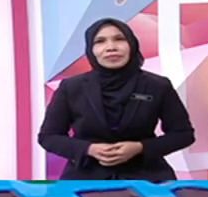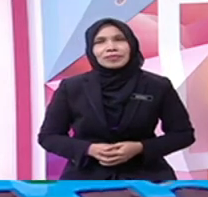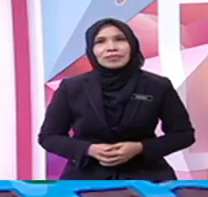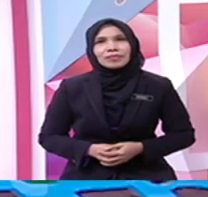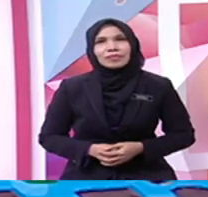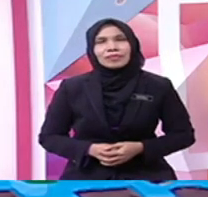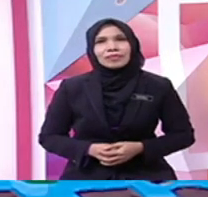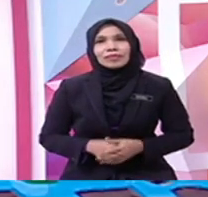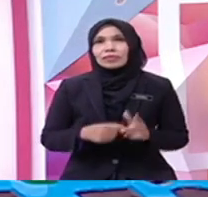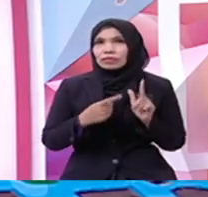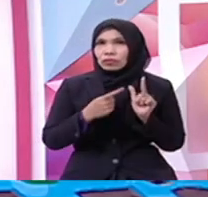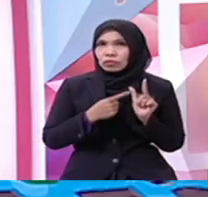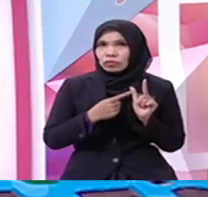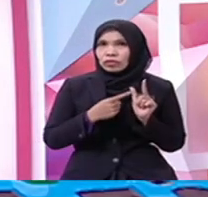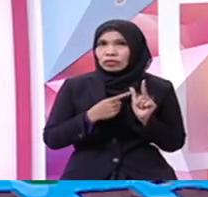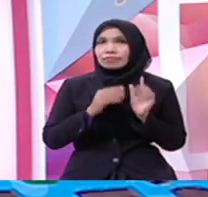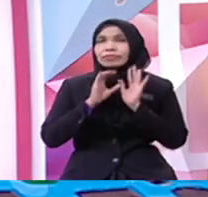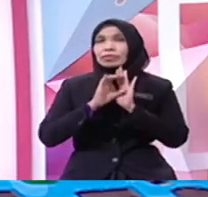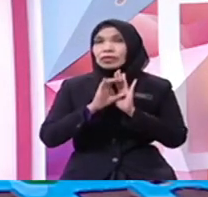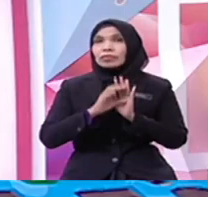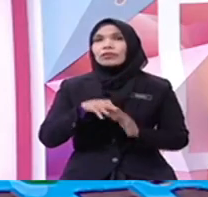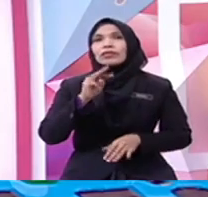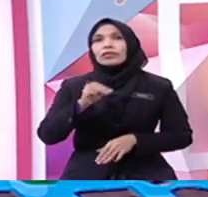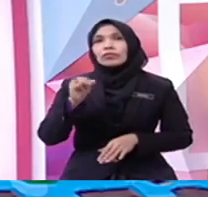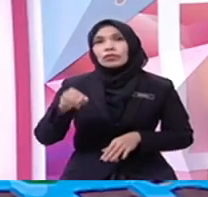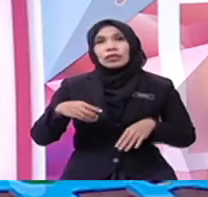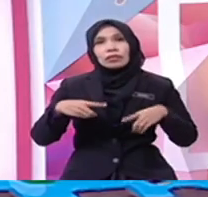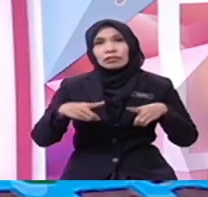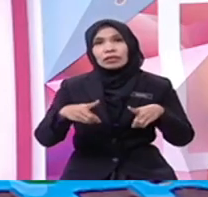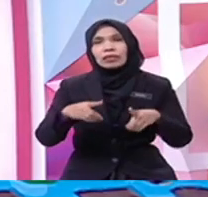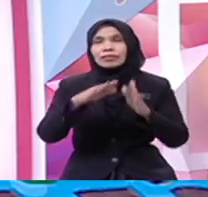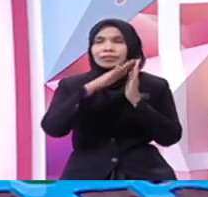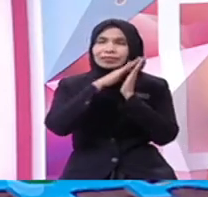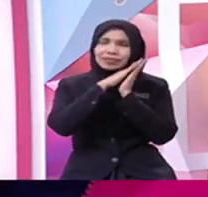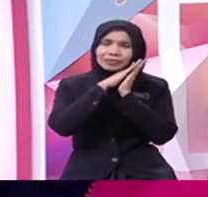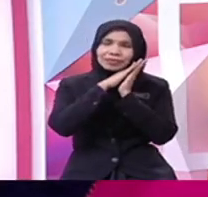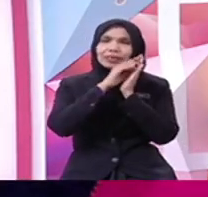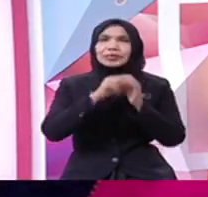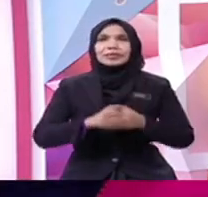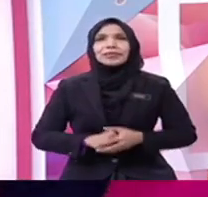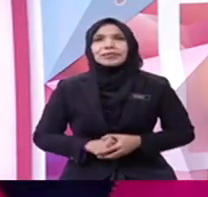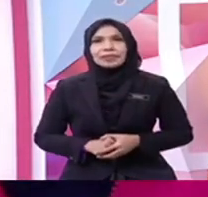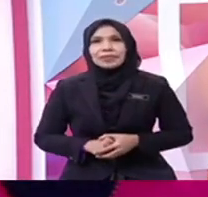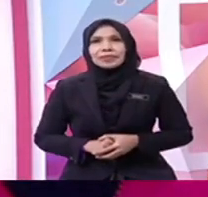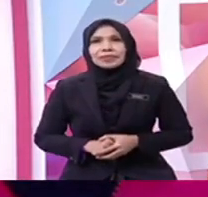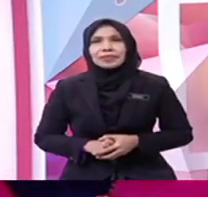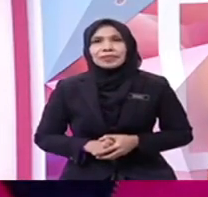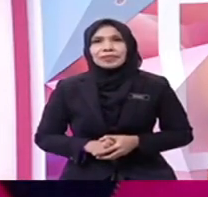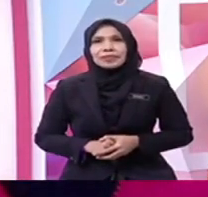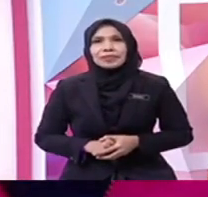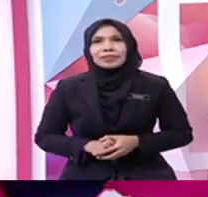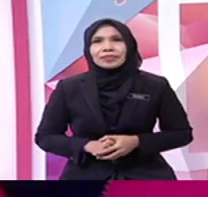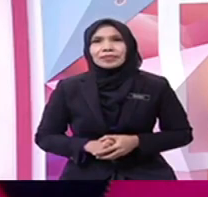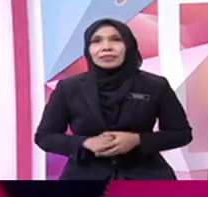tidak sehat yang kedua ada gambar murid sedang tidur oke tidur kalau tidur lihat